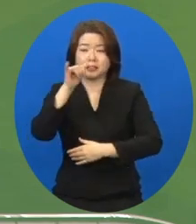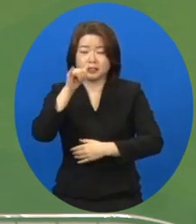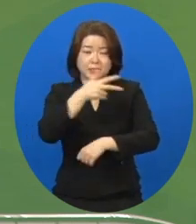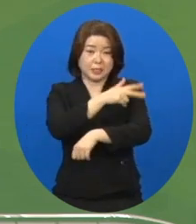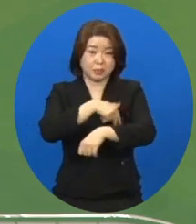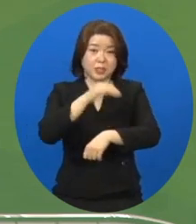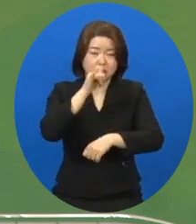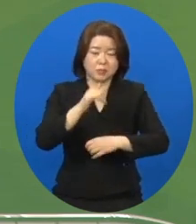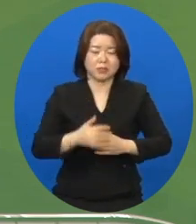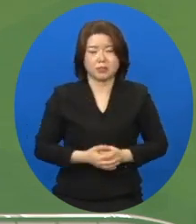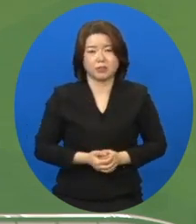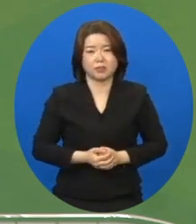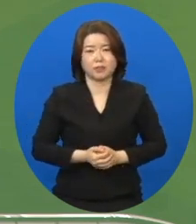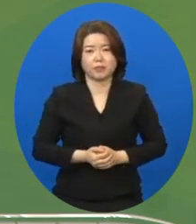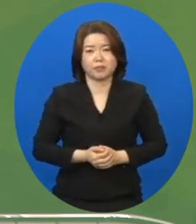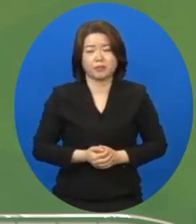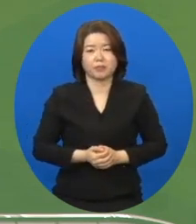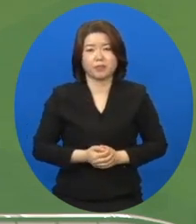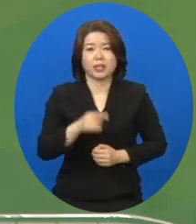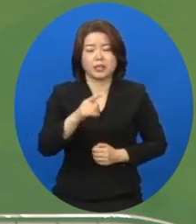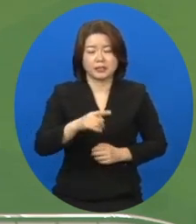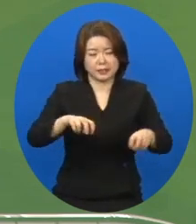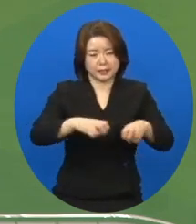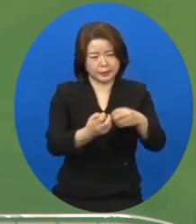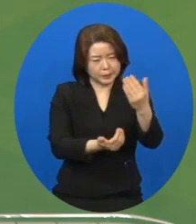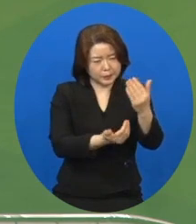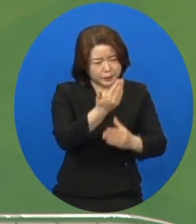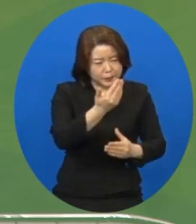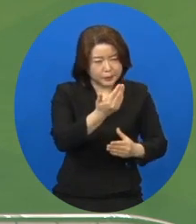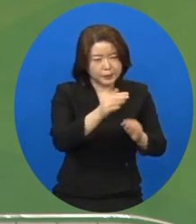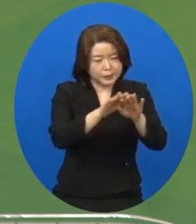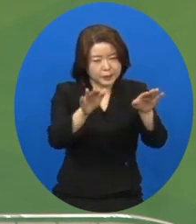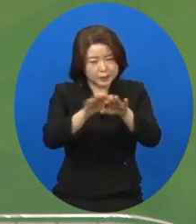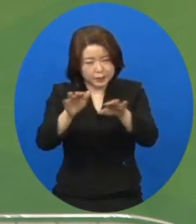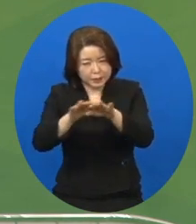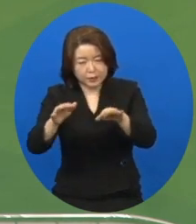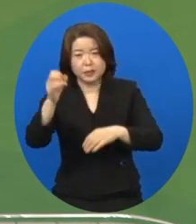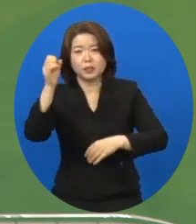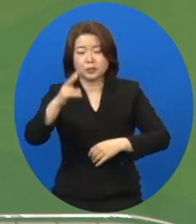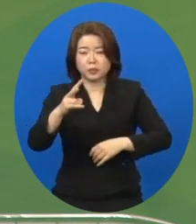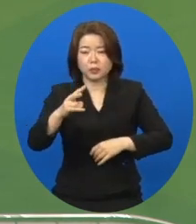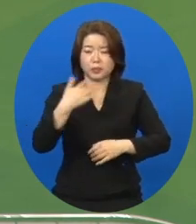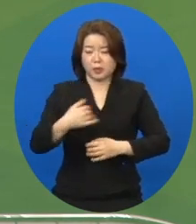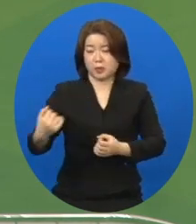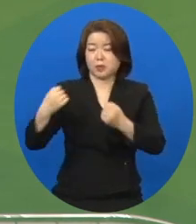그 사고 처리와 또 건강의 회복 때문에